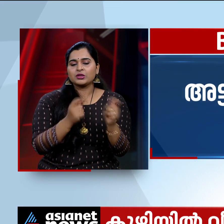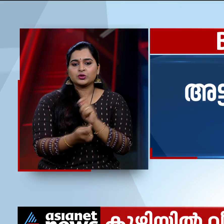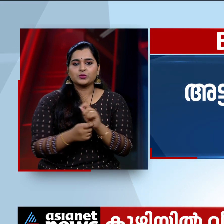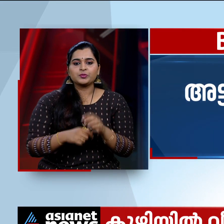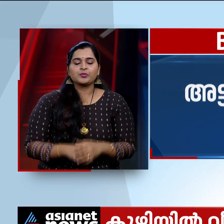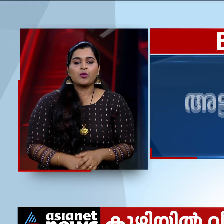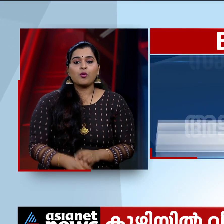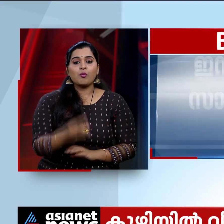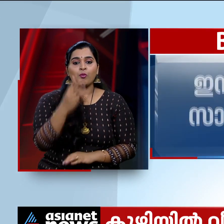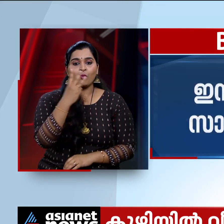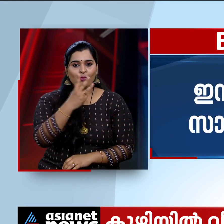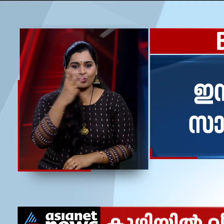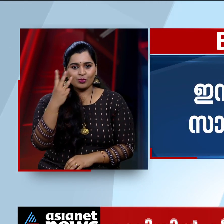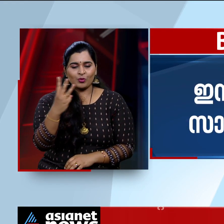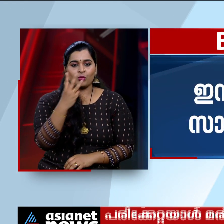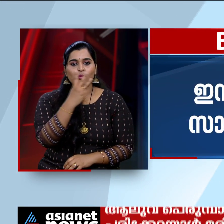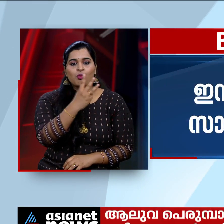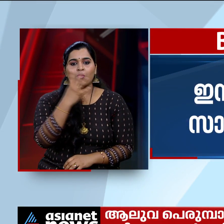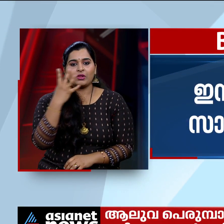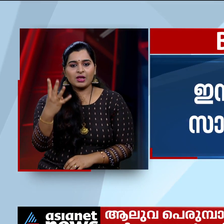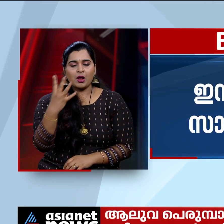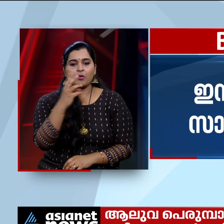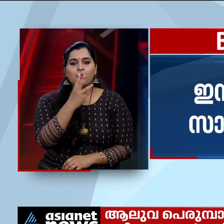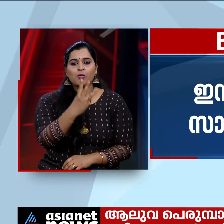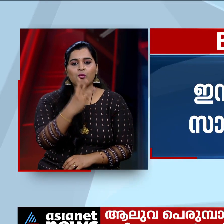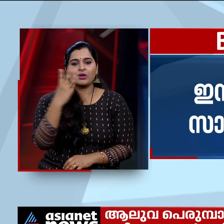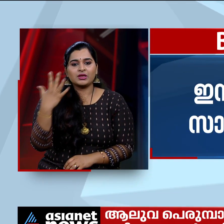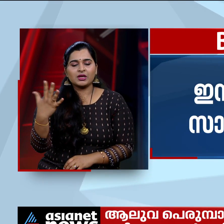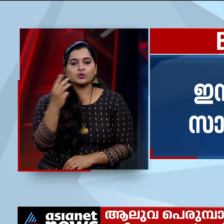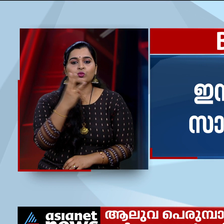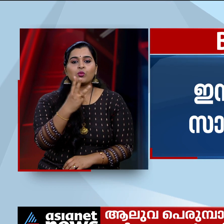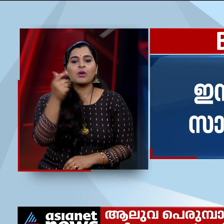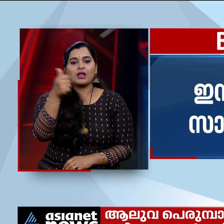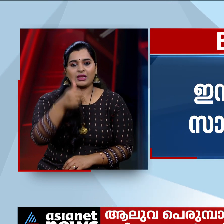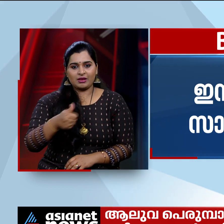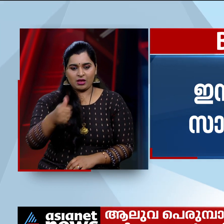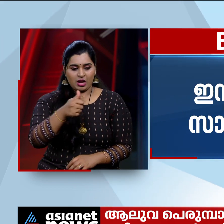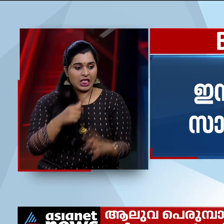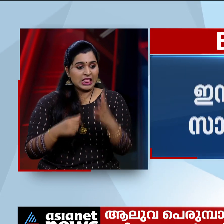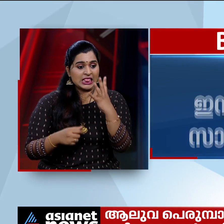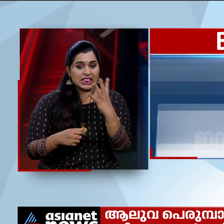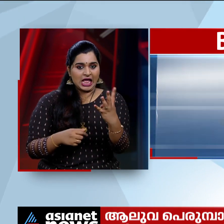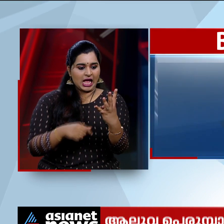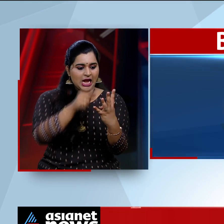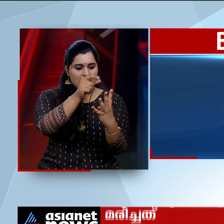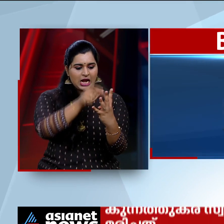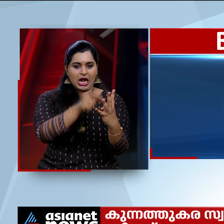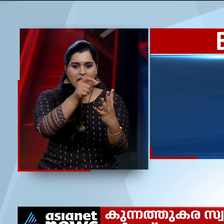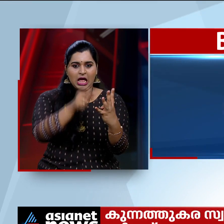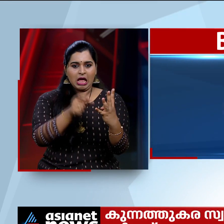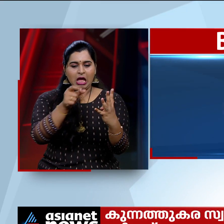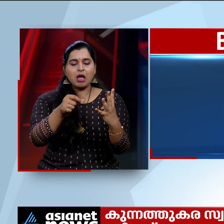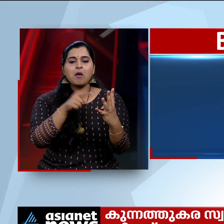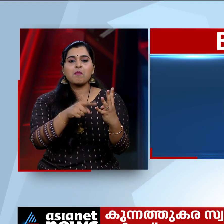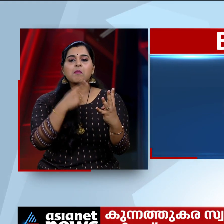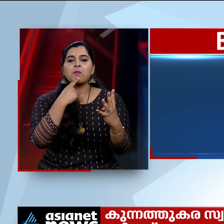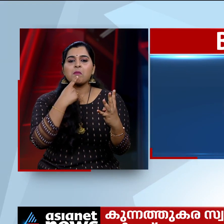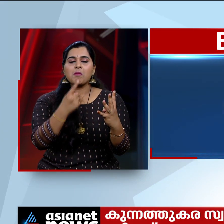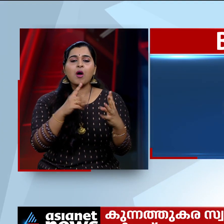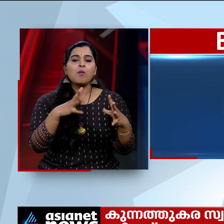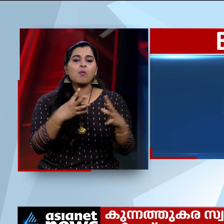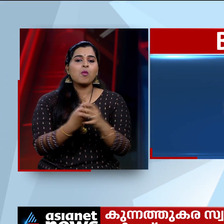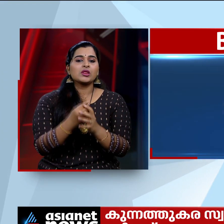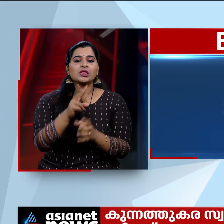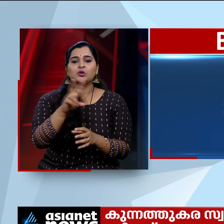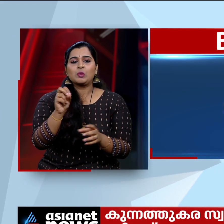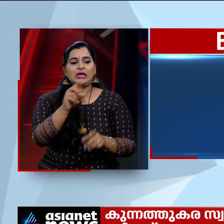32, 33, 34, 35 സാക്ഷികളാണ് കൂറുമാറിയത്. കൂടുതൽ വിവരങ്ങളുമായി സുഹൈൽ ചേരുന്നു. സുഹൈൽ, കൂറുമാറിയവരുടെ എണ്ണം 20 എന്നാണ് മനസ്സിലാക്കാൻ കഴിയുന്നത്. കൂടുതൽ